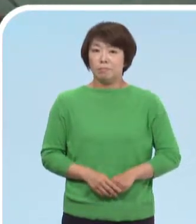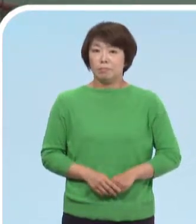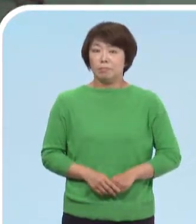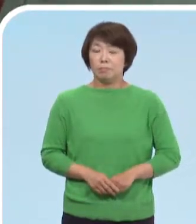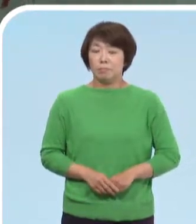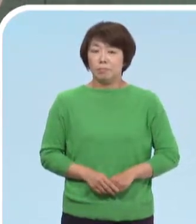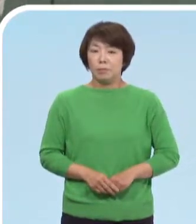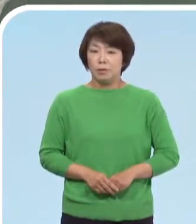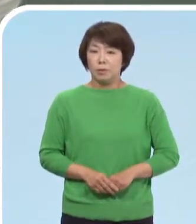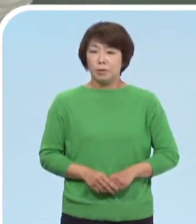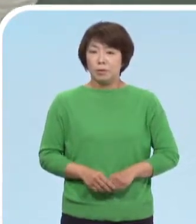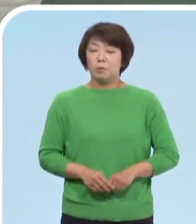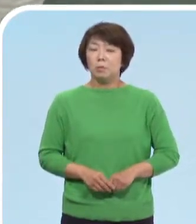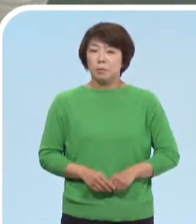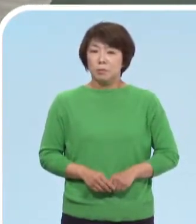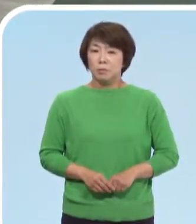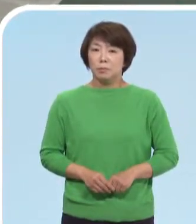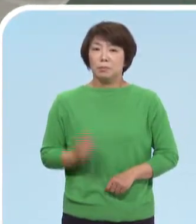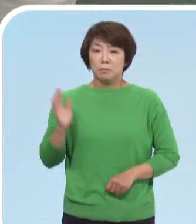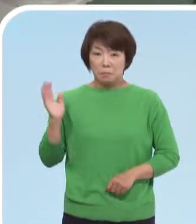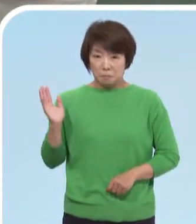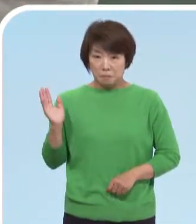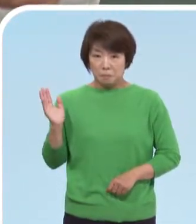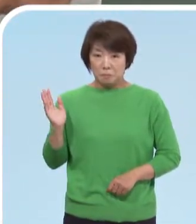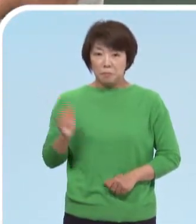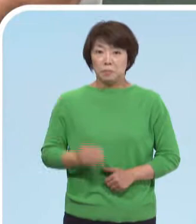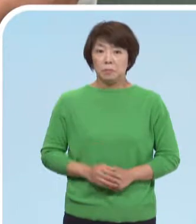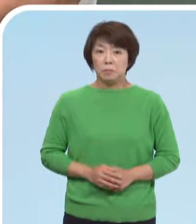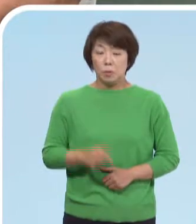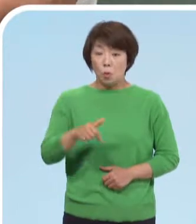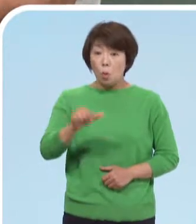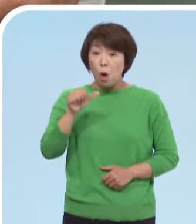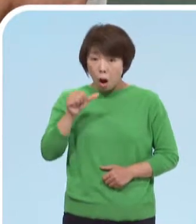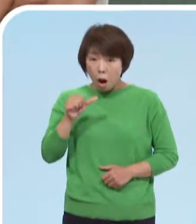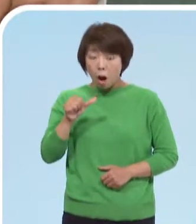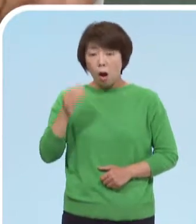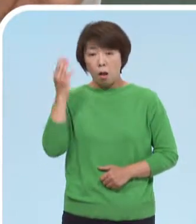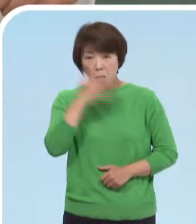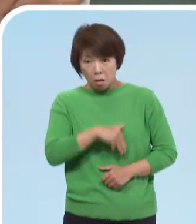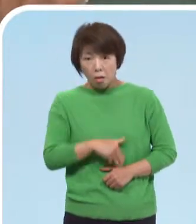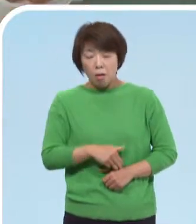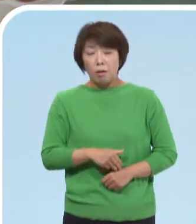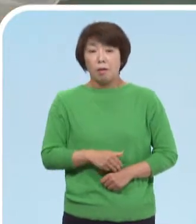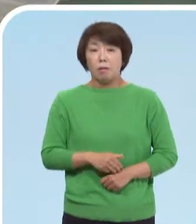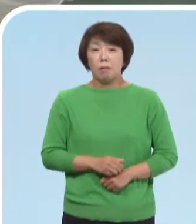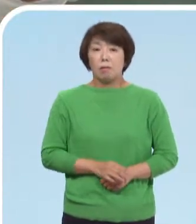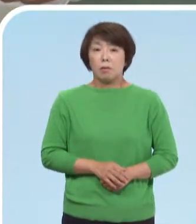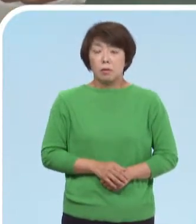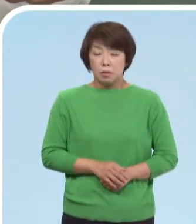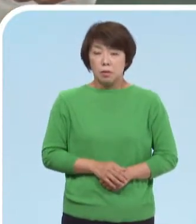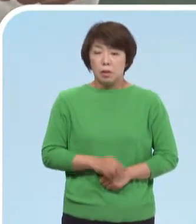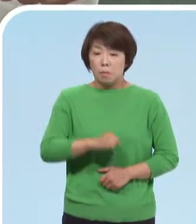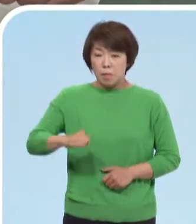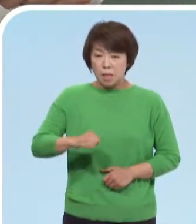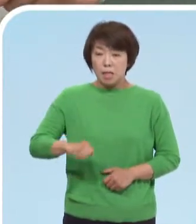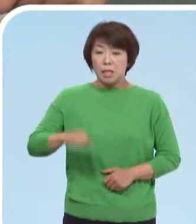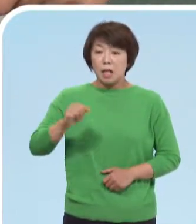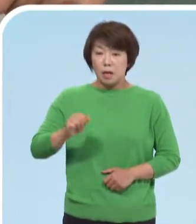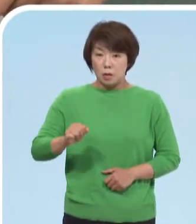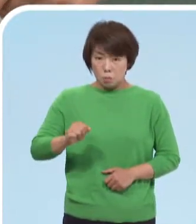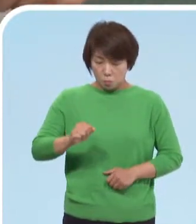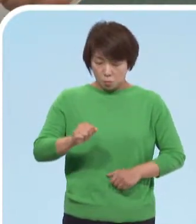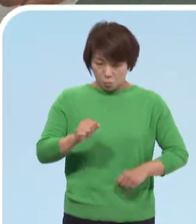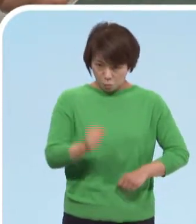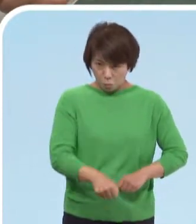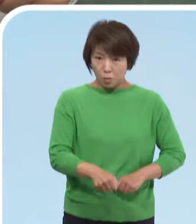わ、で、胴を叩いた1個左です。 これファ、 うん、 え で、右手で胴